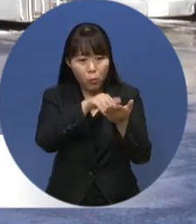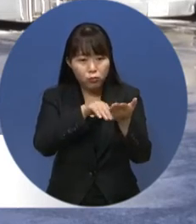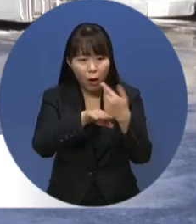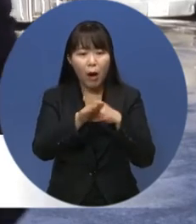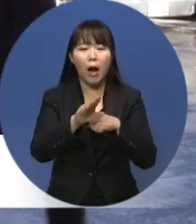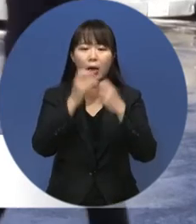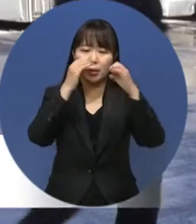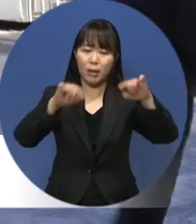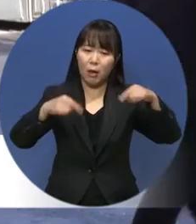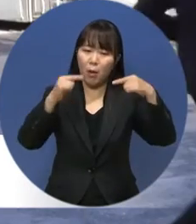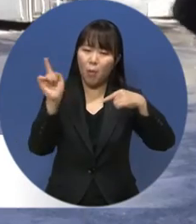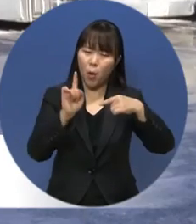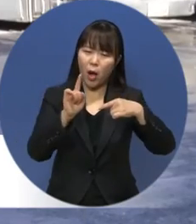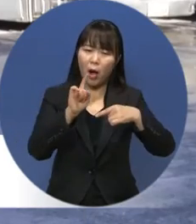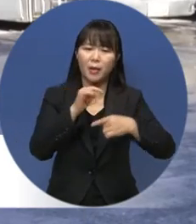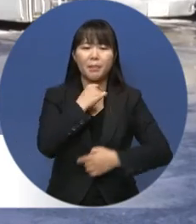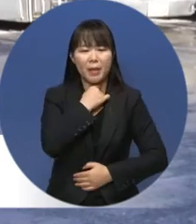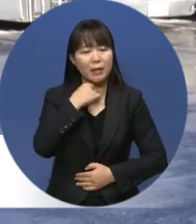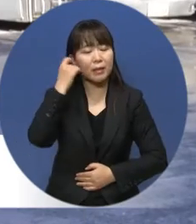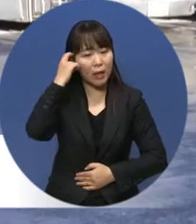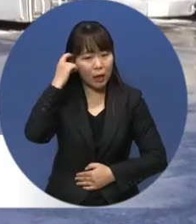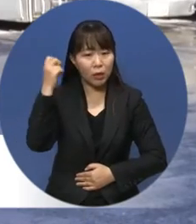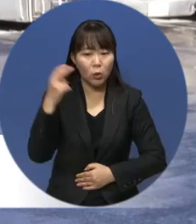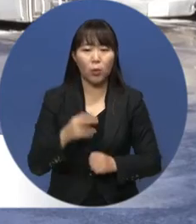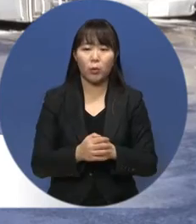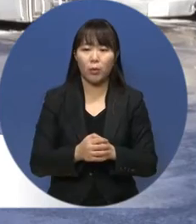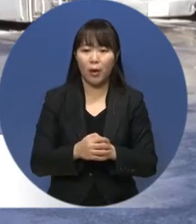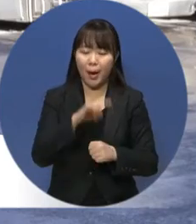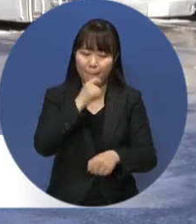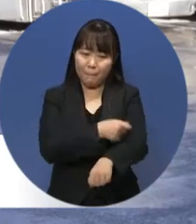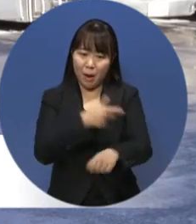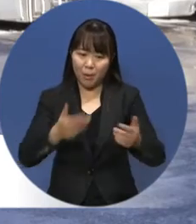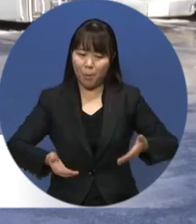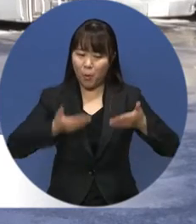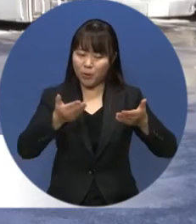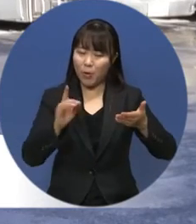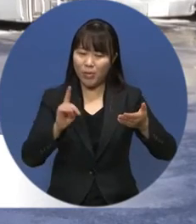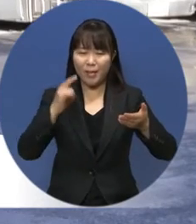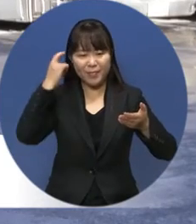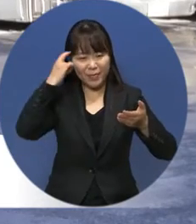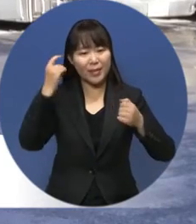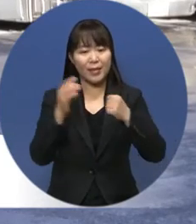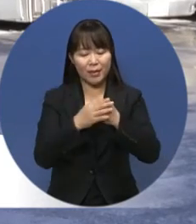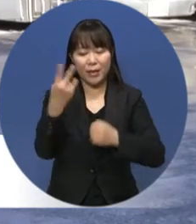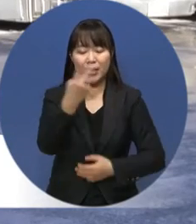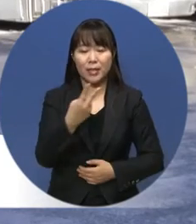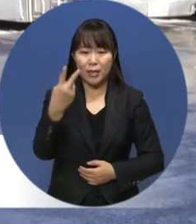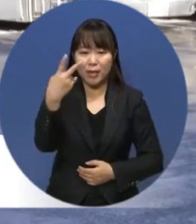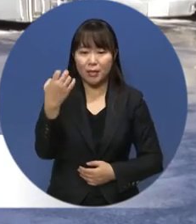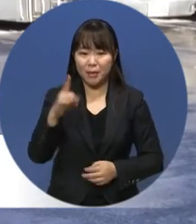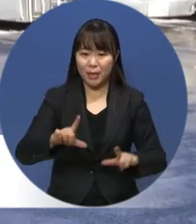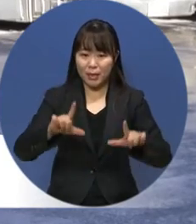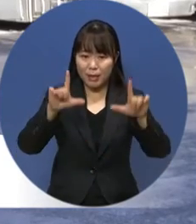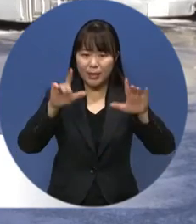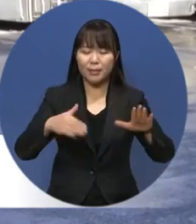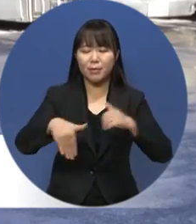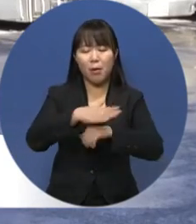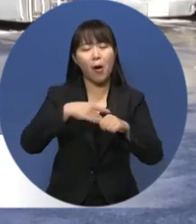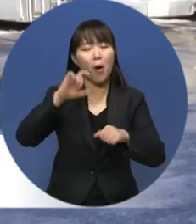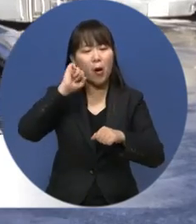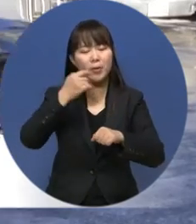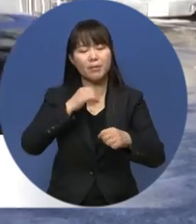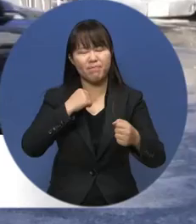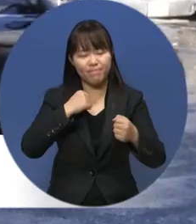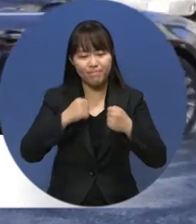채점 망가 좀 하는 좋겠다 그거 건넨 봉사를 한번 해보면 어떨까 그래서 2021년 어이 어려운 시기에